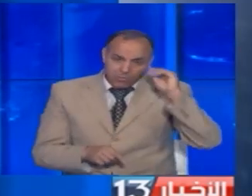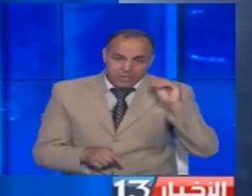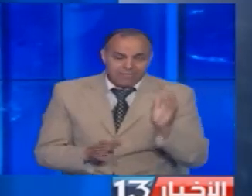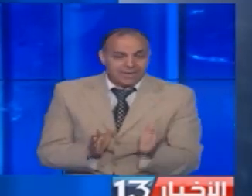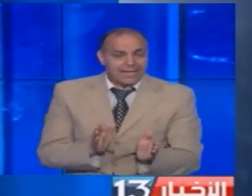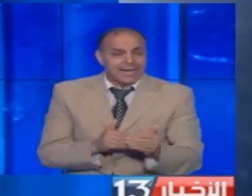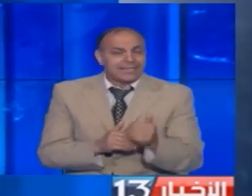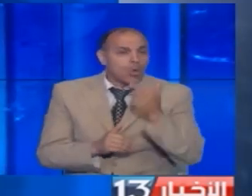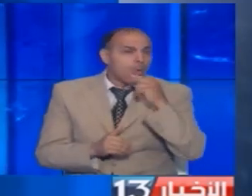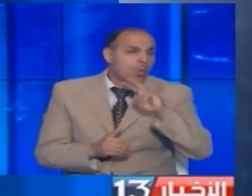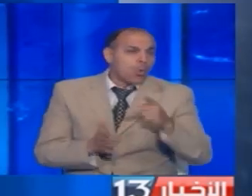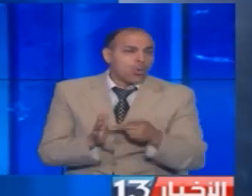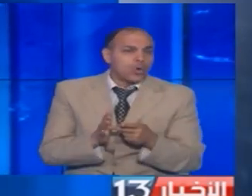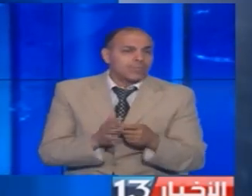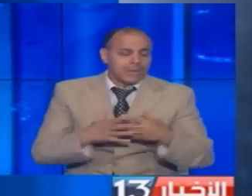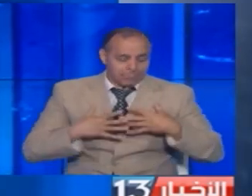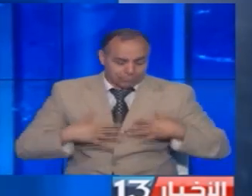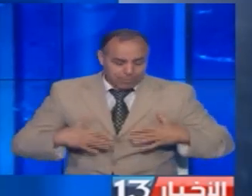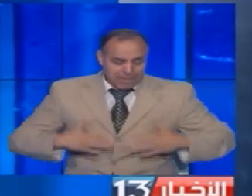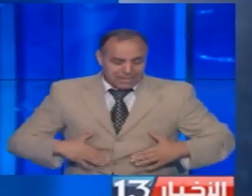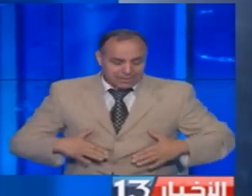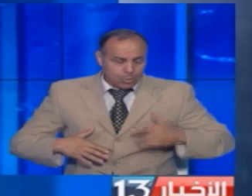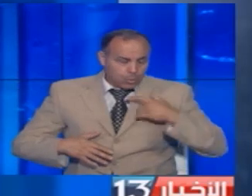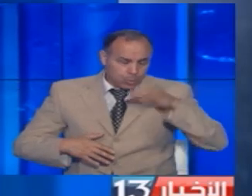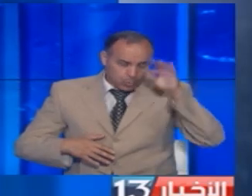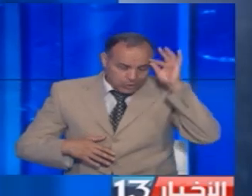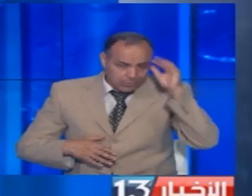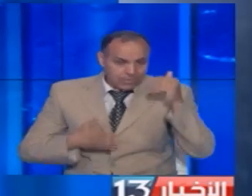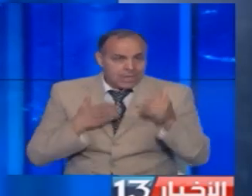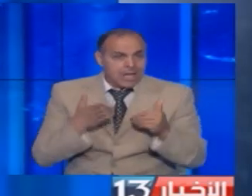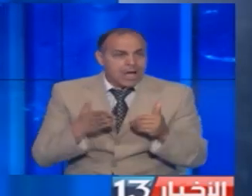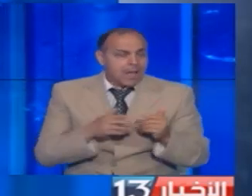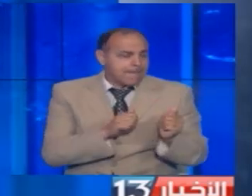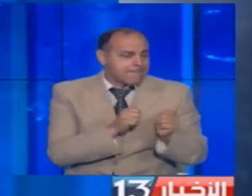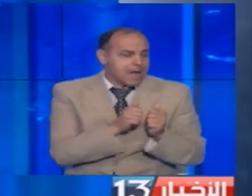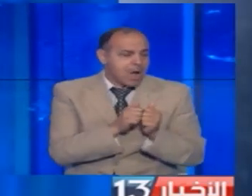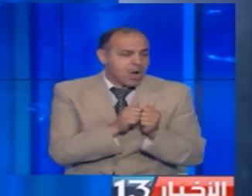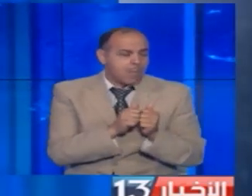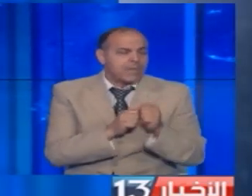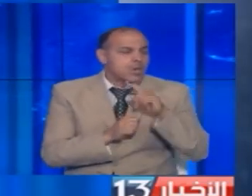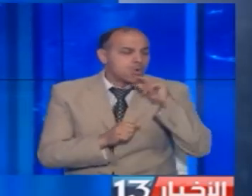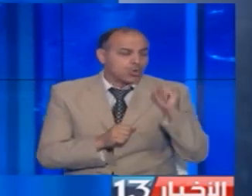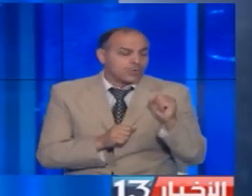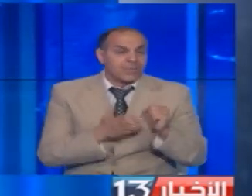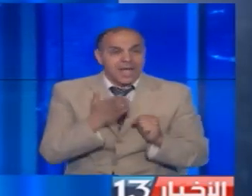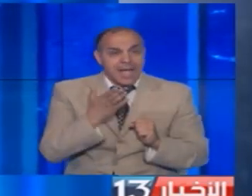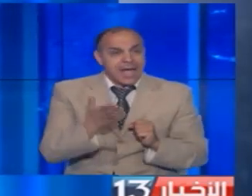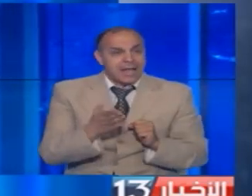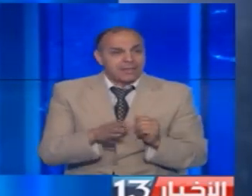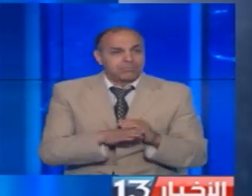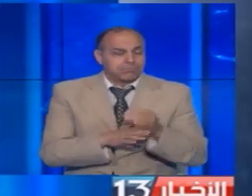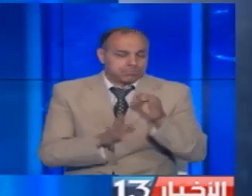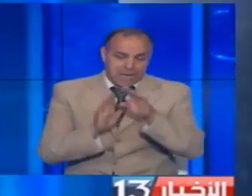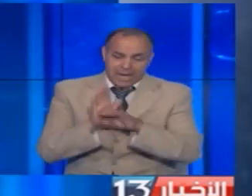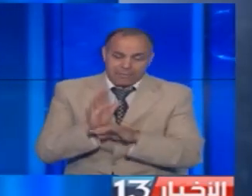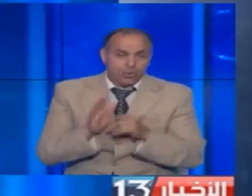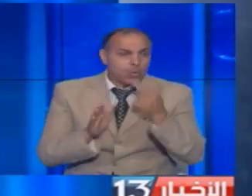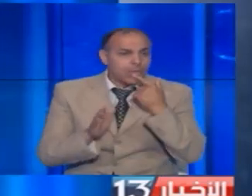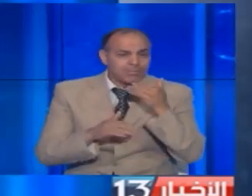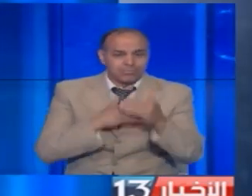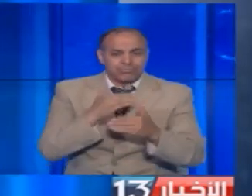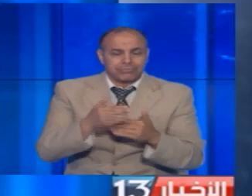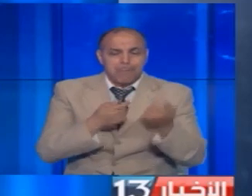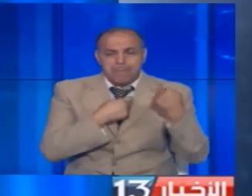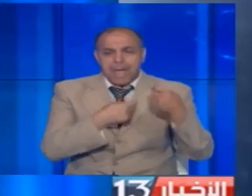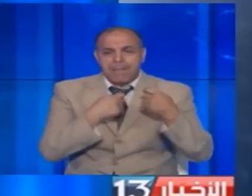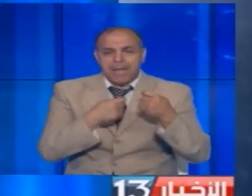القطاع أو في قطاع النسيج والملابس من تونس بنظرائهم من روسيا، وذلك في إطار استراتيجية لتطوير